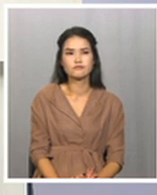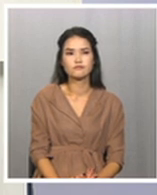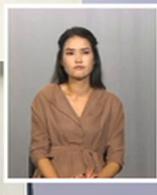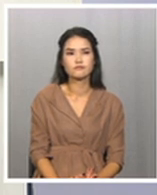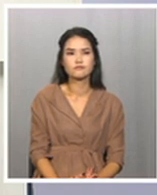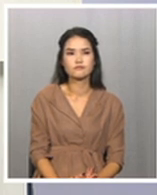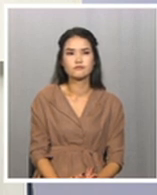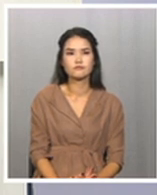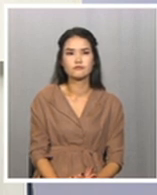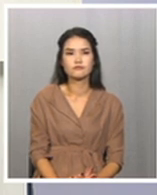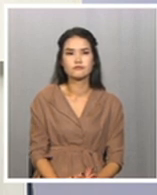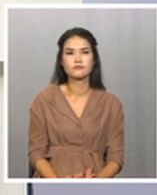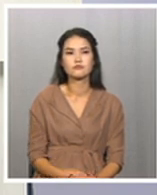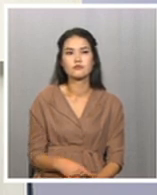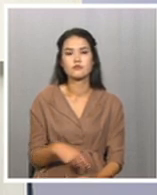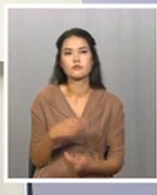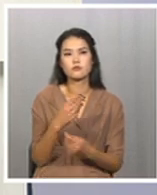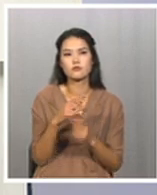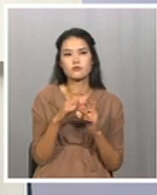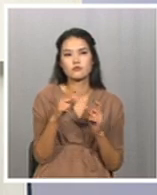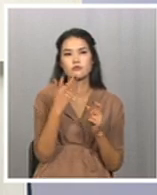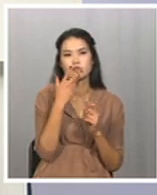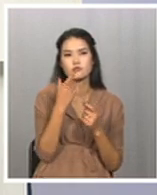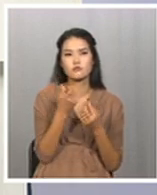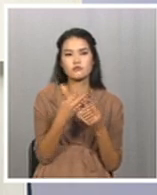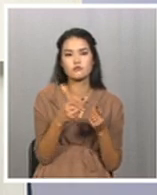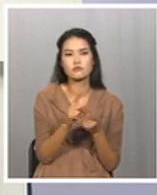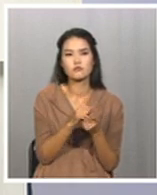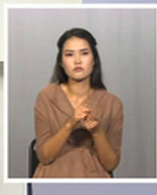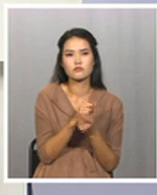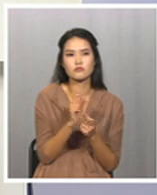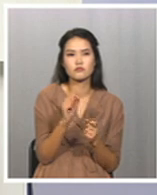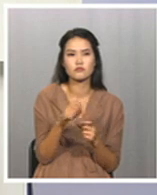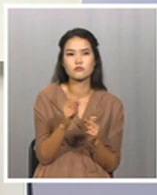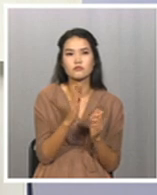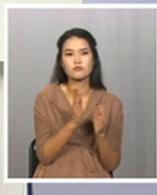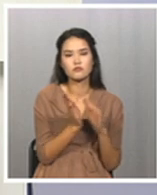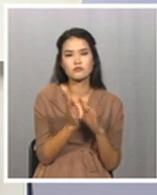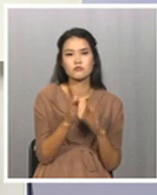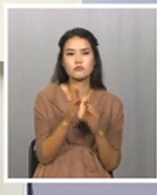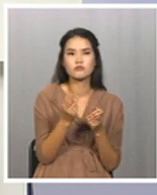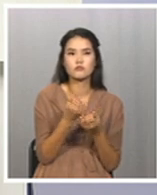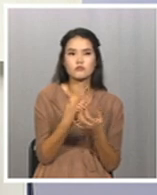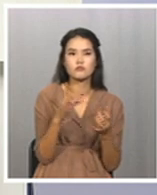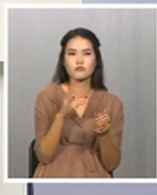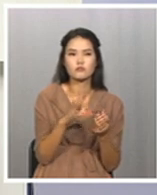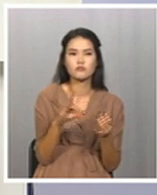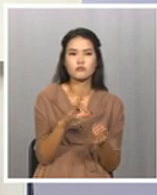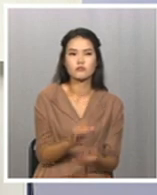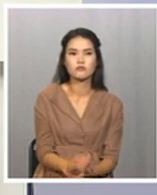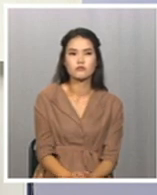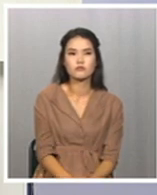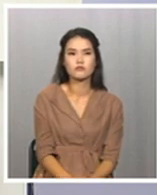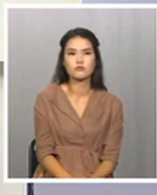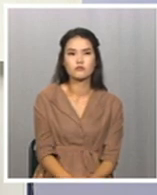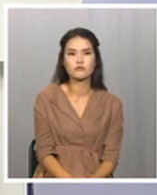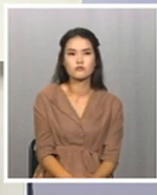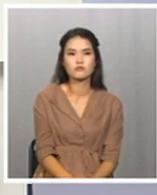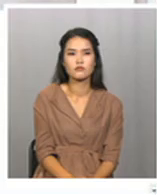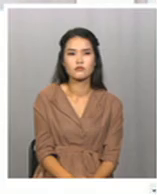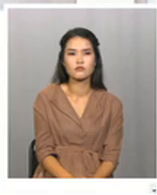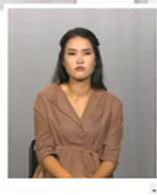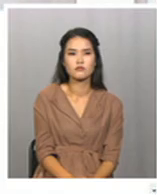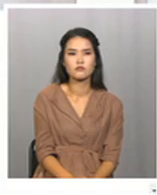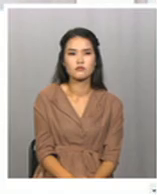Мәтінде түрлі баптауларын көріп отырмыз. Қажетті баптауларды өзгертіп, мәтіннің орнын ауыстыруға